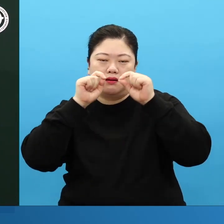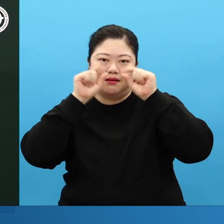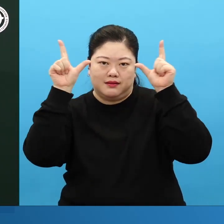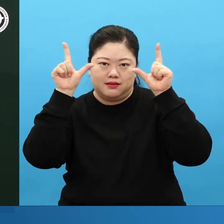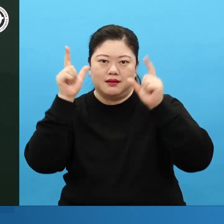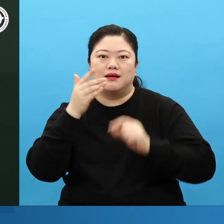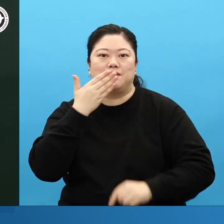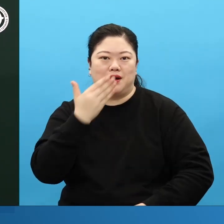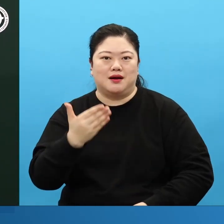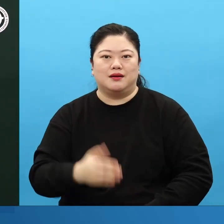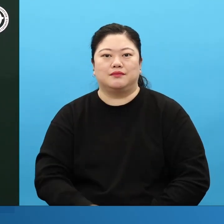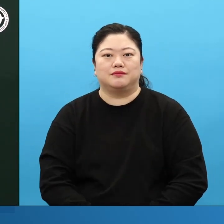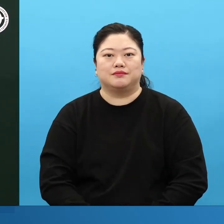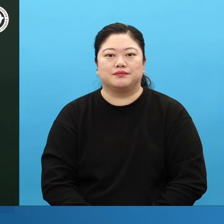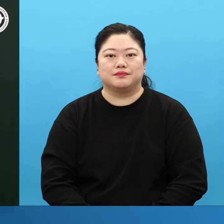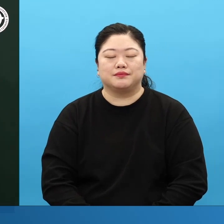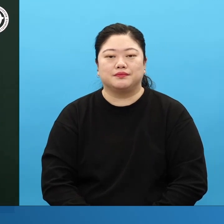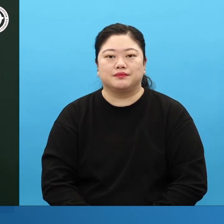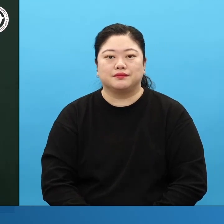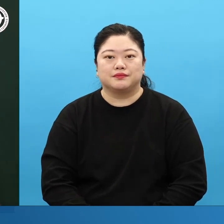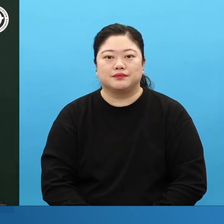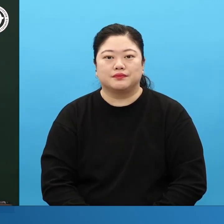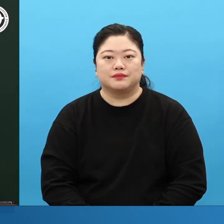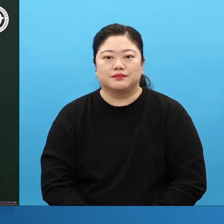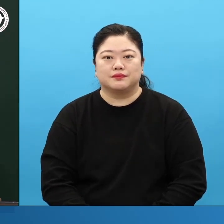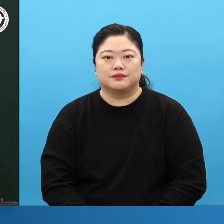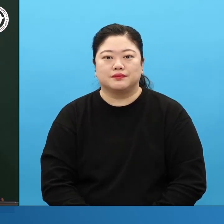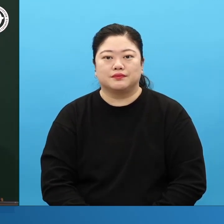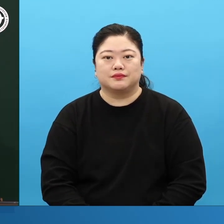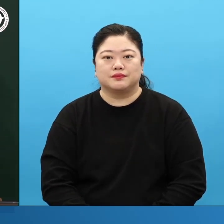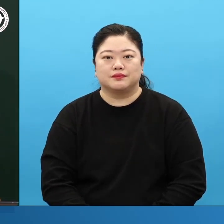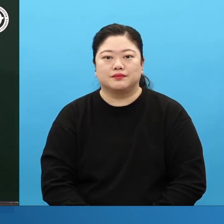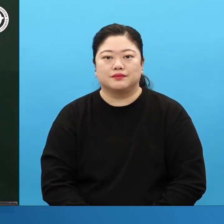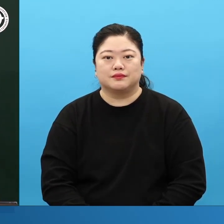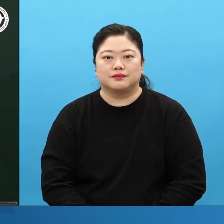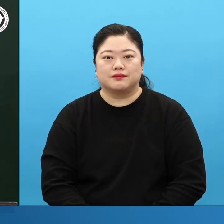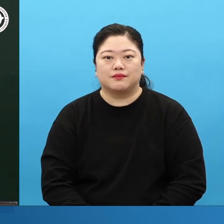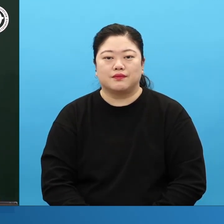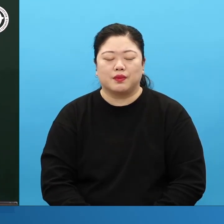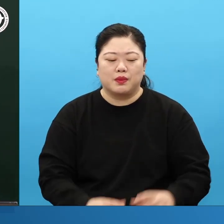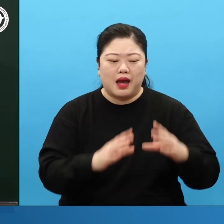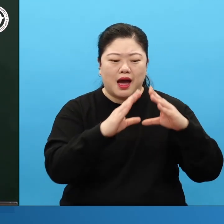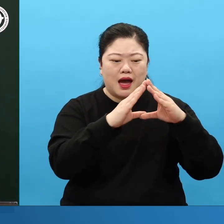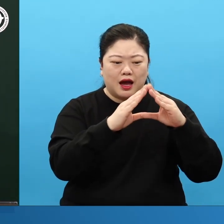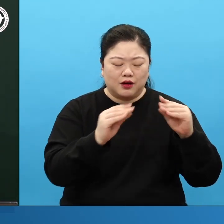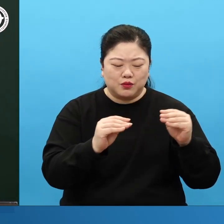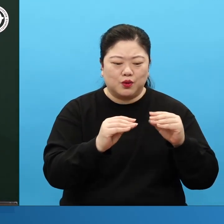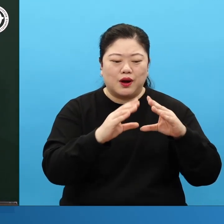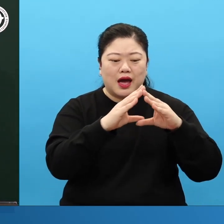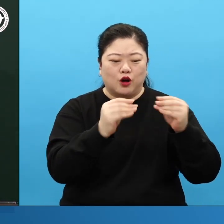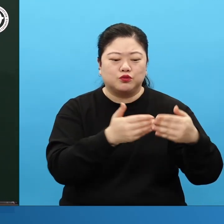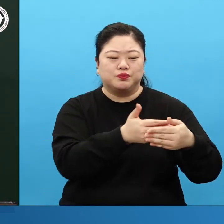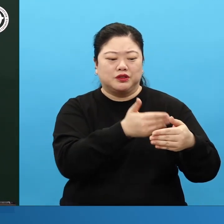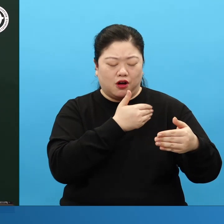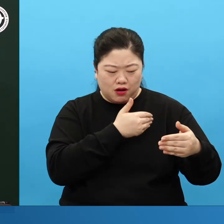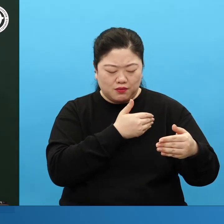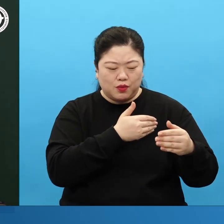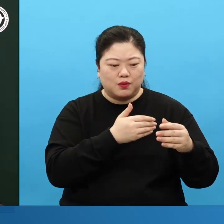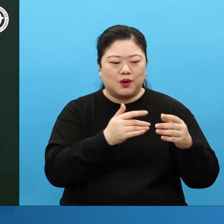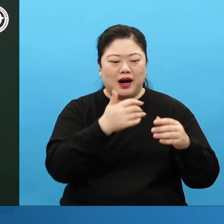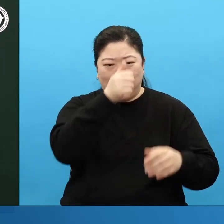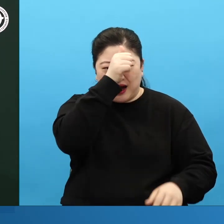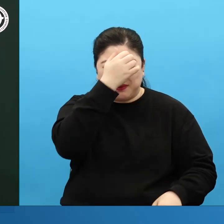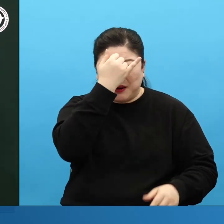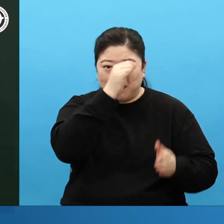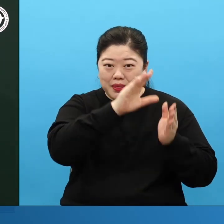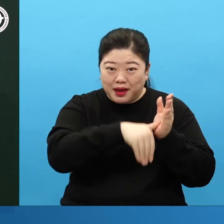aquellos que les ayudaron, vamos a ver esto. 이게 꼭 애굽 이전 시대부터 통해가지고 로마까지 다 왔기 때문에 중요한 걸 볼 수가 있어요. Esto llega